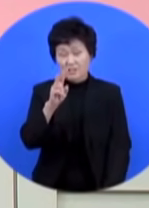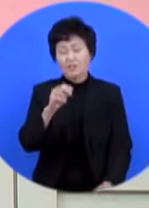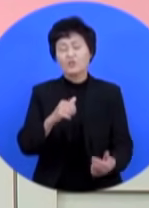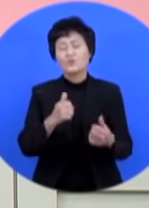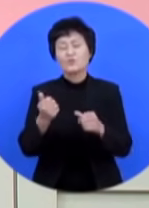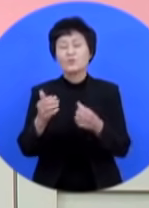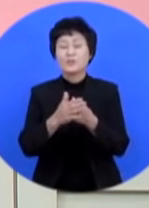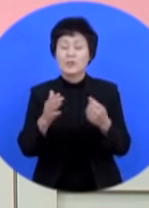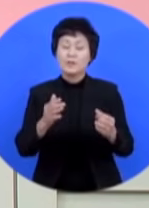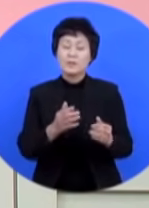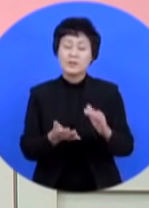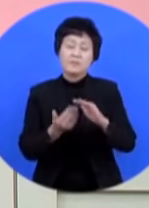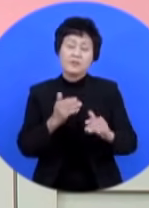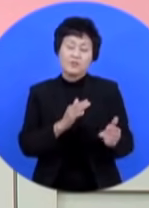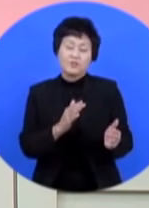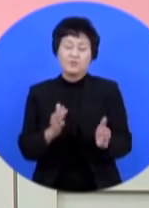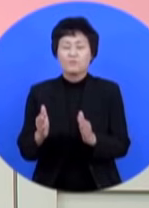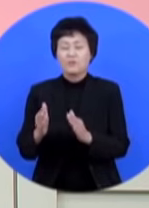지금 23년째